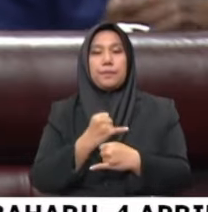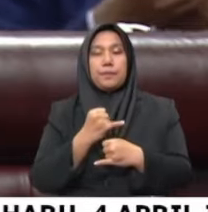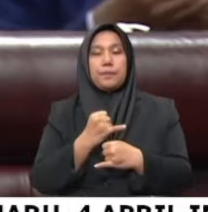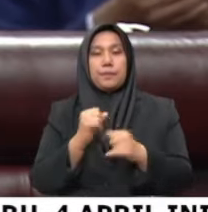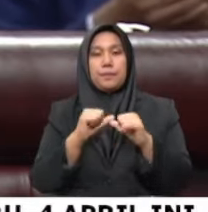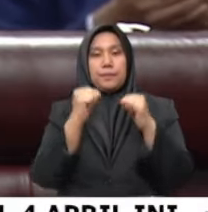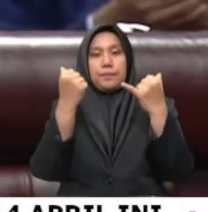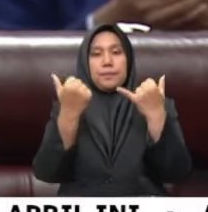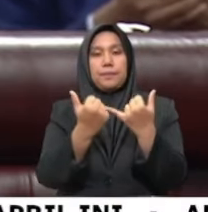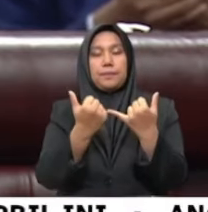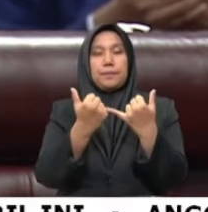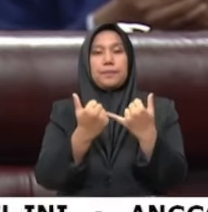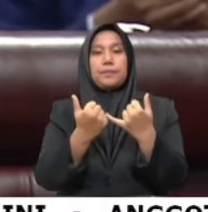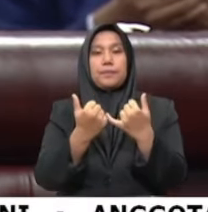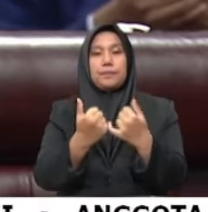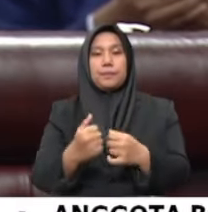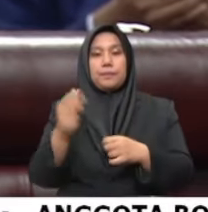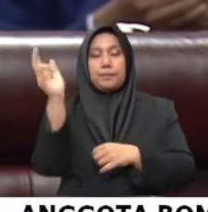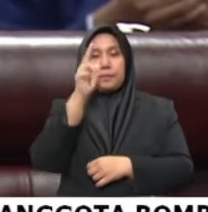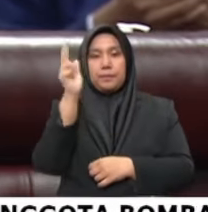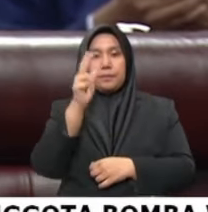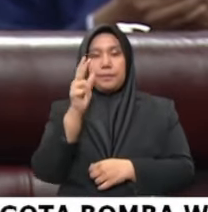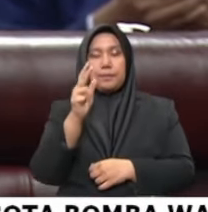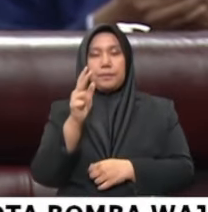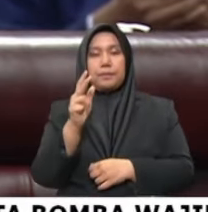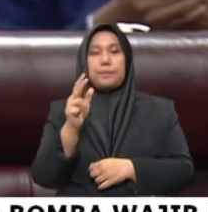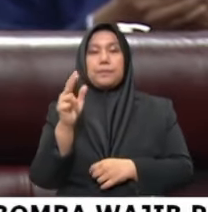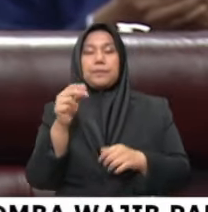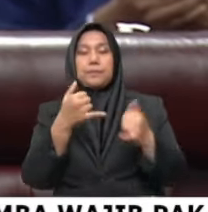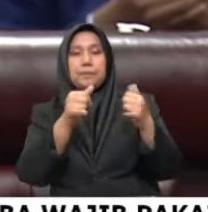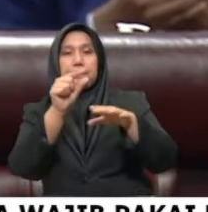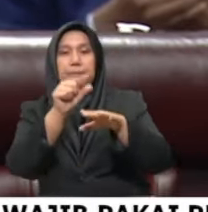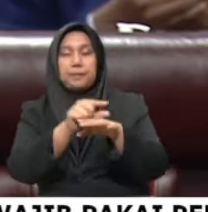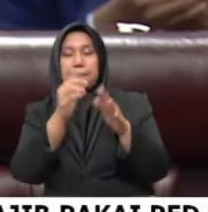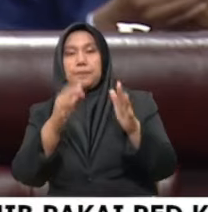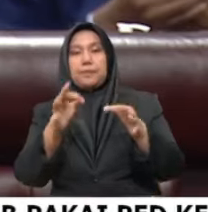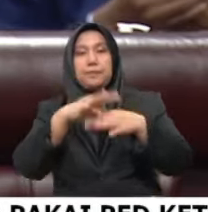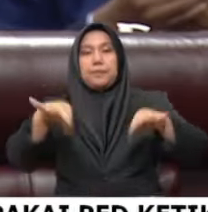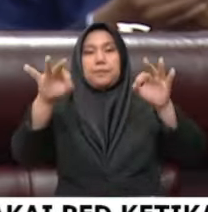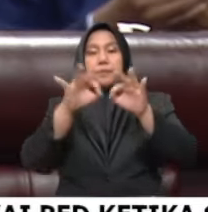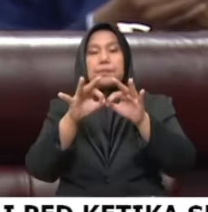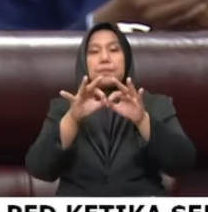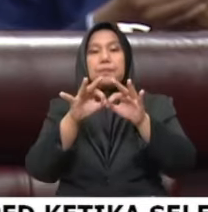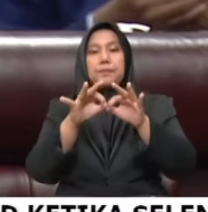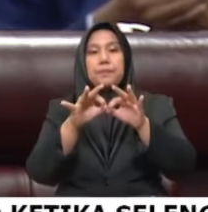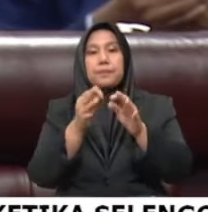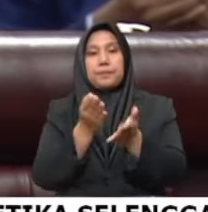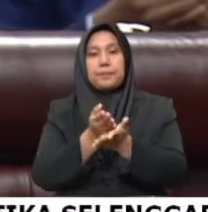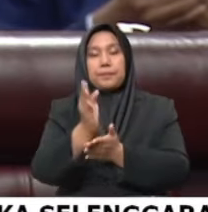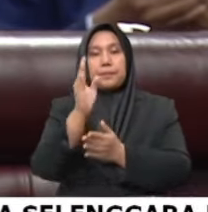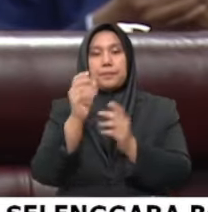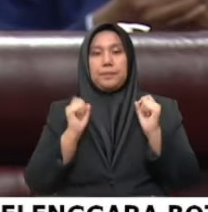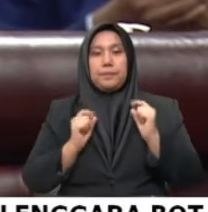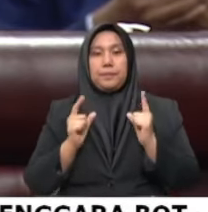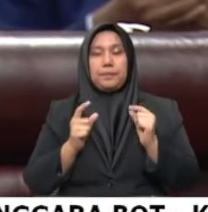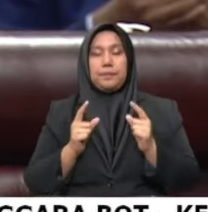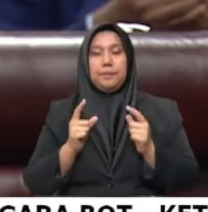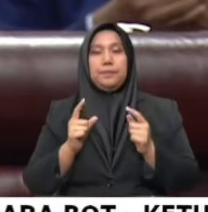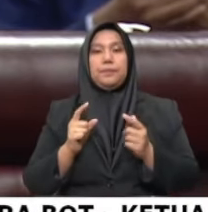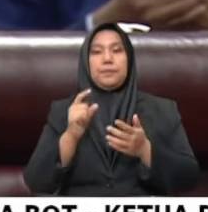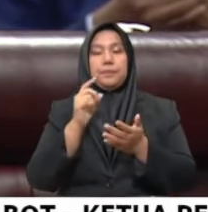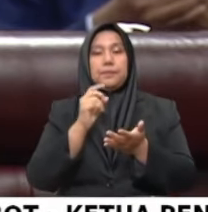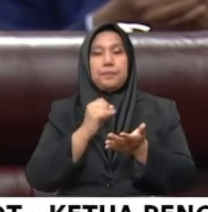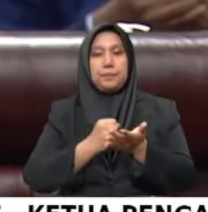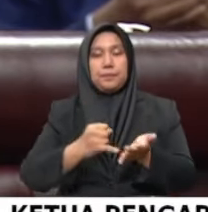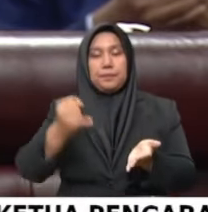kerajaan di peringkat persekutuan dan negeri, pemegang-pemegang taruh berkepentingan melibatkan pihak swasta, pihak akademia,